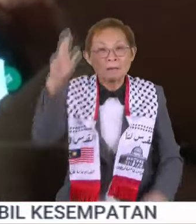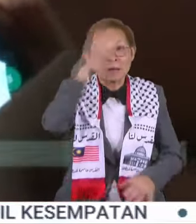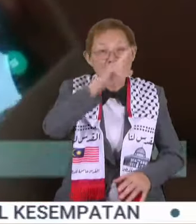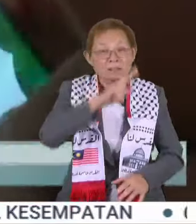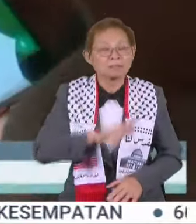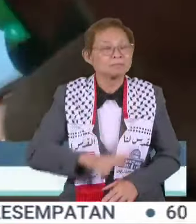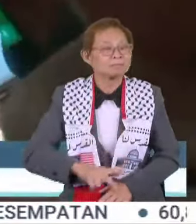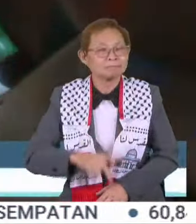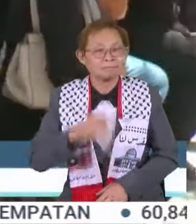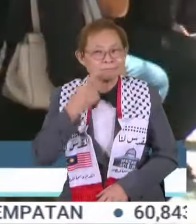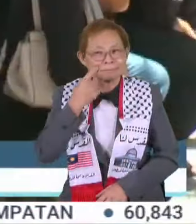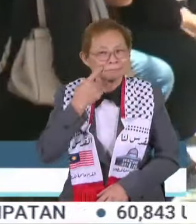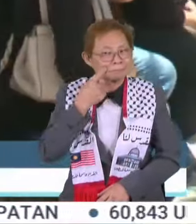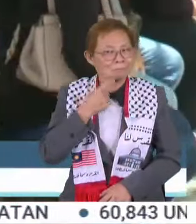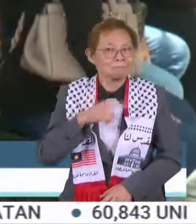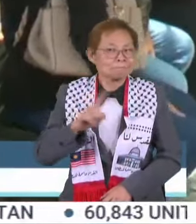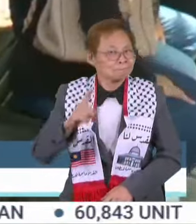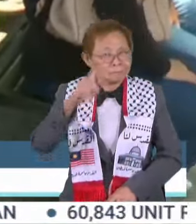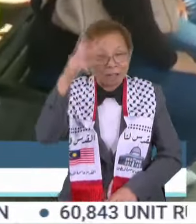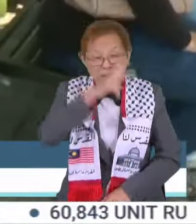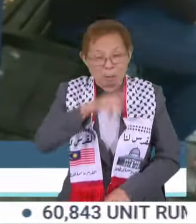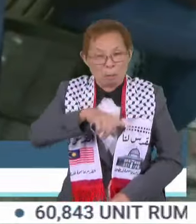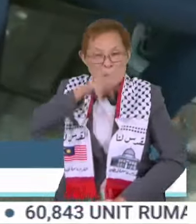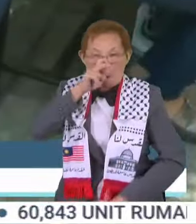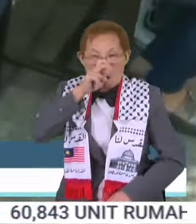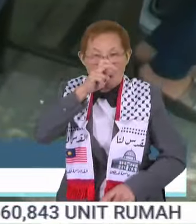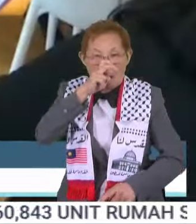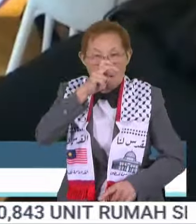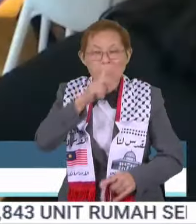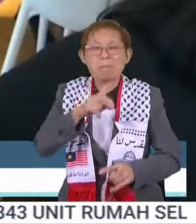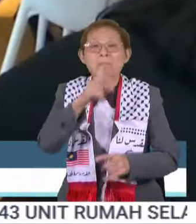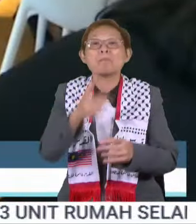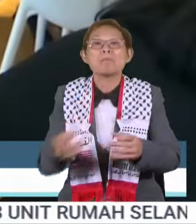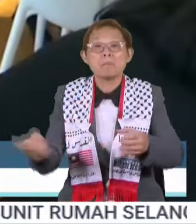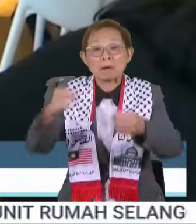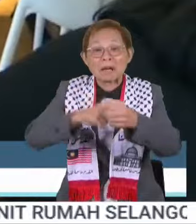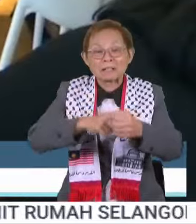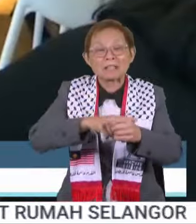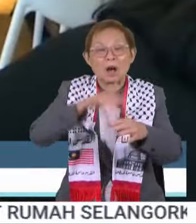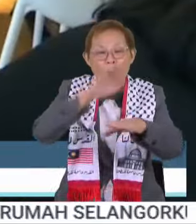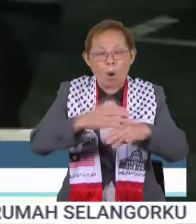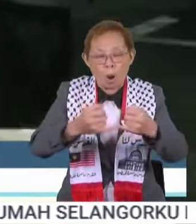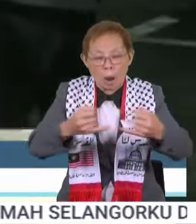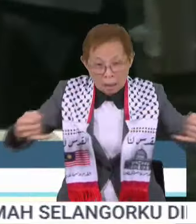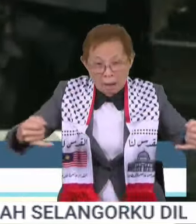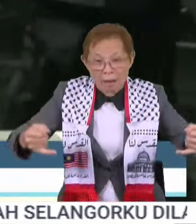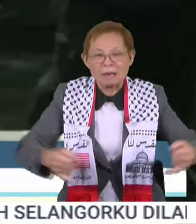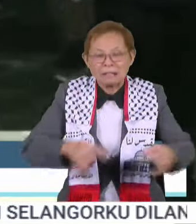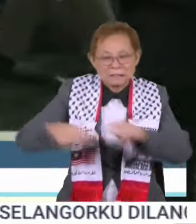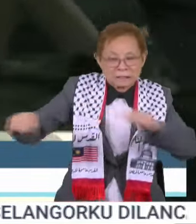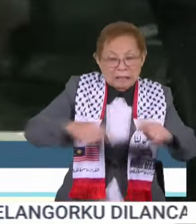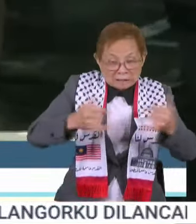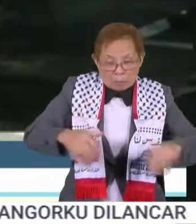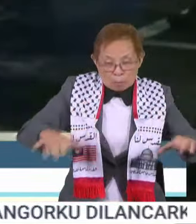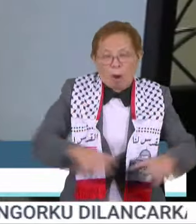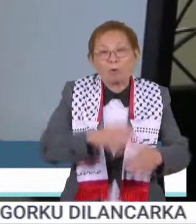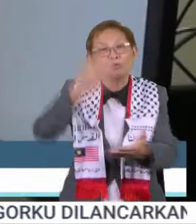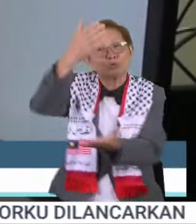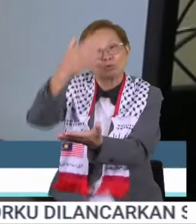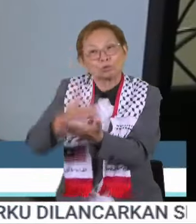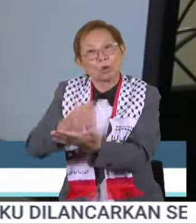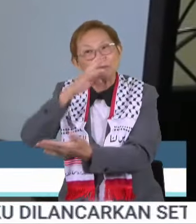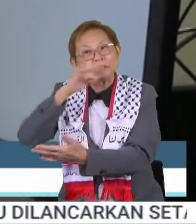Kerajaan juga tidak memandang rendah terhadap isu penipuan dalam talian. Tindakan menyeluruh sedang diambil bagi membanteras jenayah